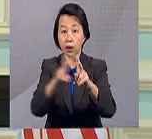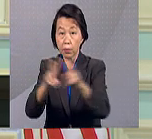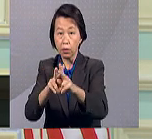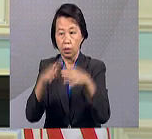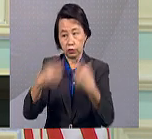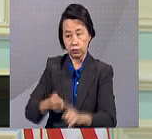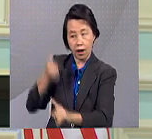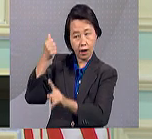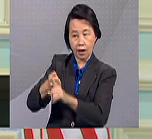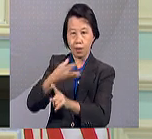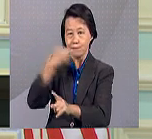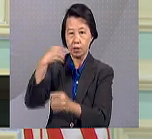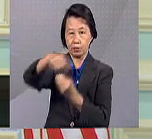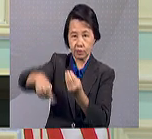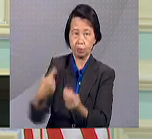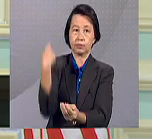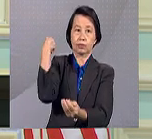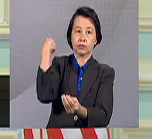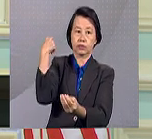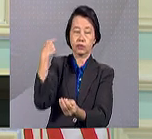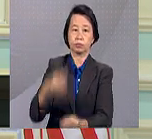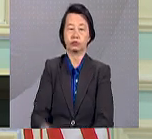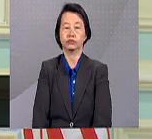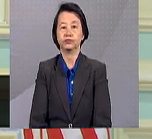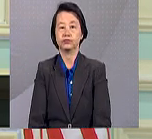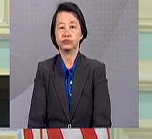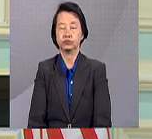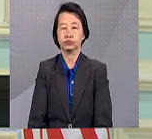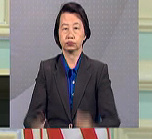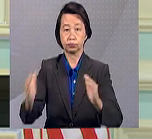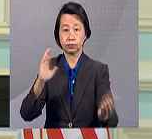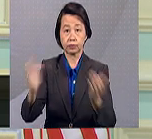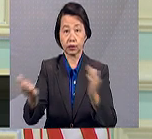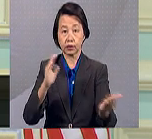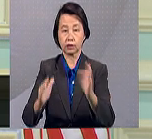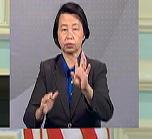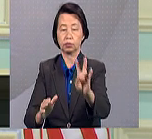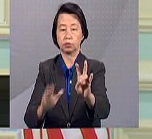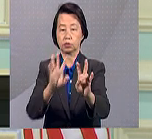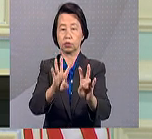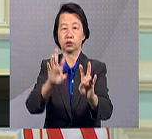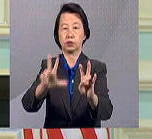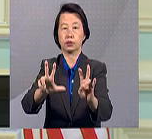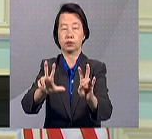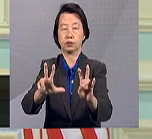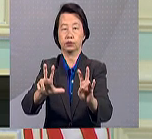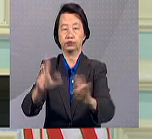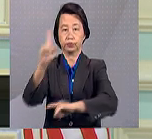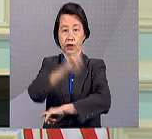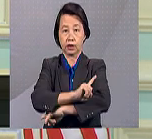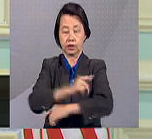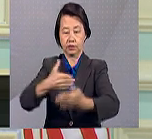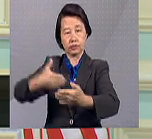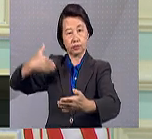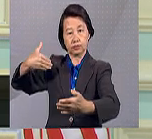telah diarahkan berpatah balik oleh PDRM berbanding dengan 738 pada hari